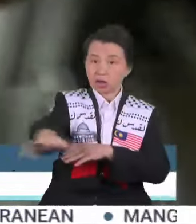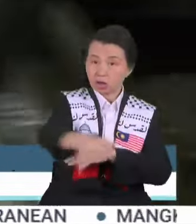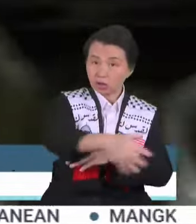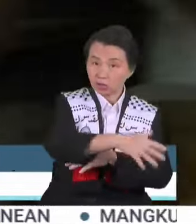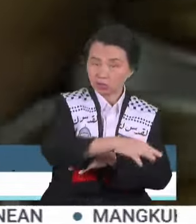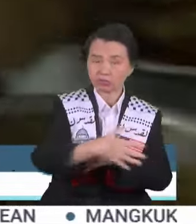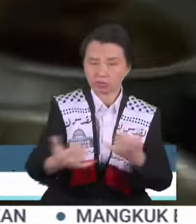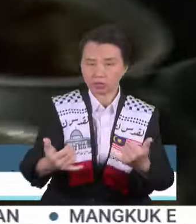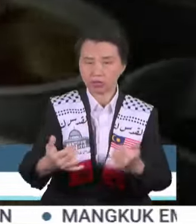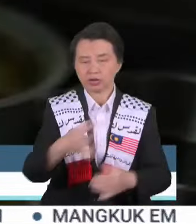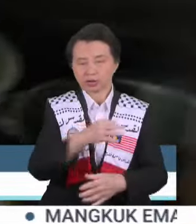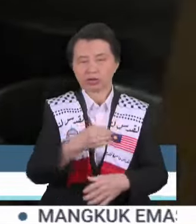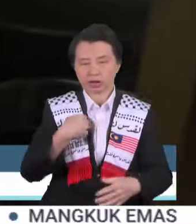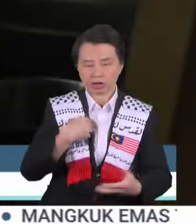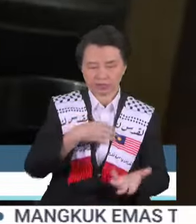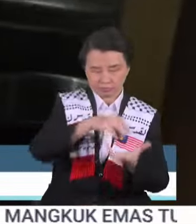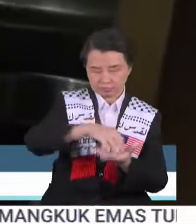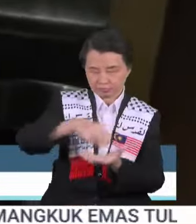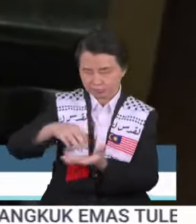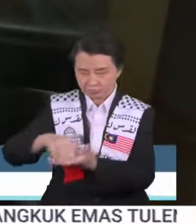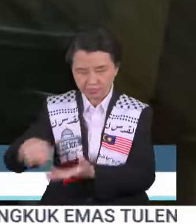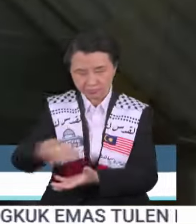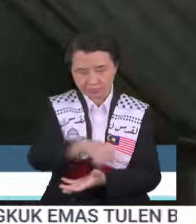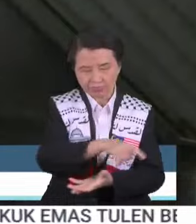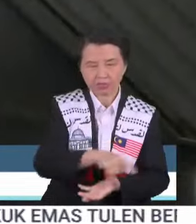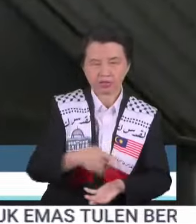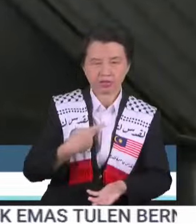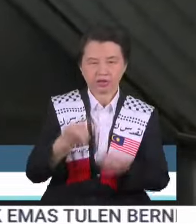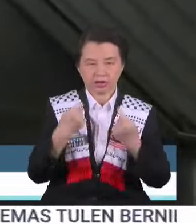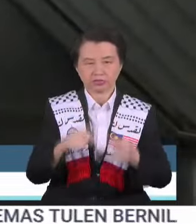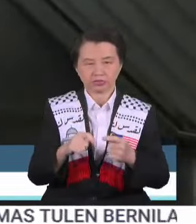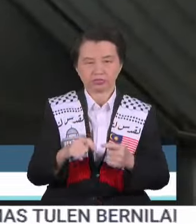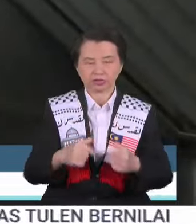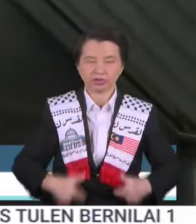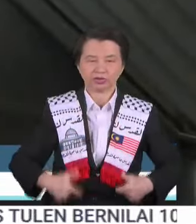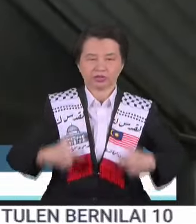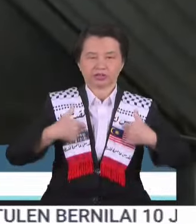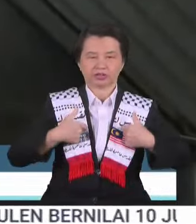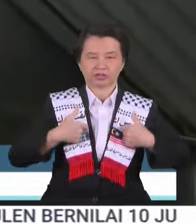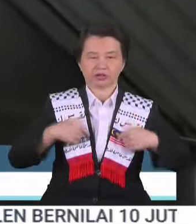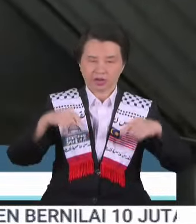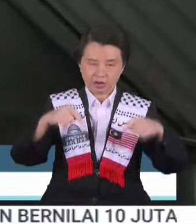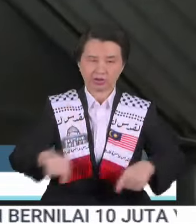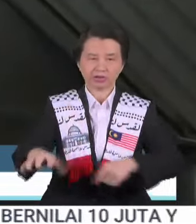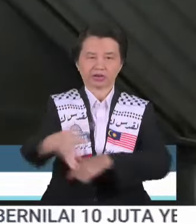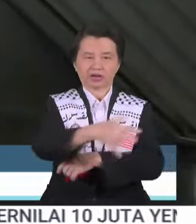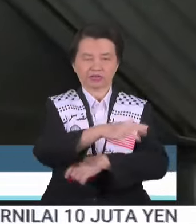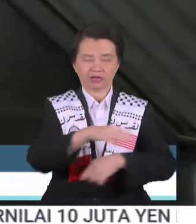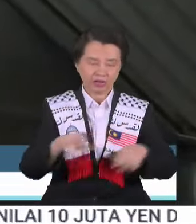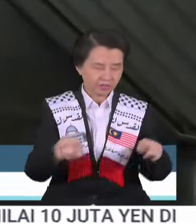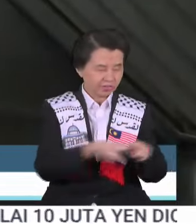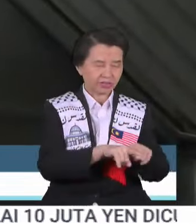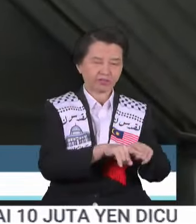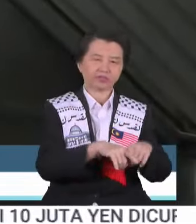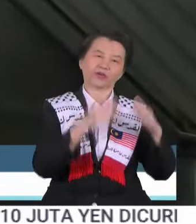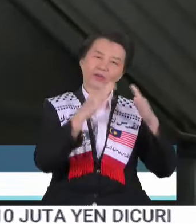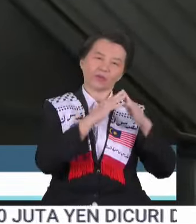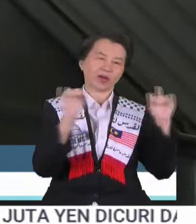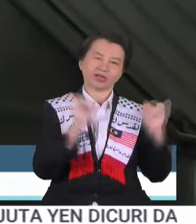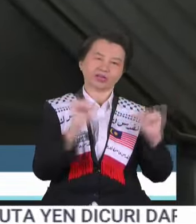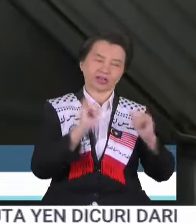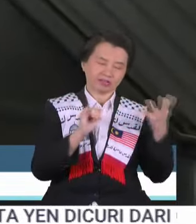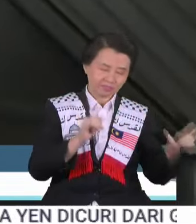lontong, lemang, tapi kita akan cuba hidupkan dan adakan dekat laut ni supaya dia mengubatlah,